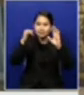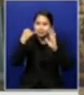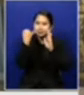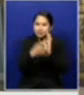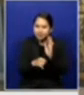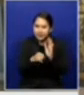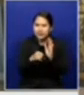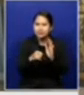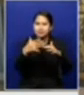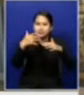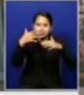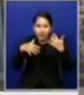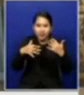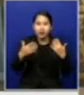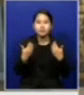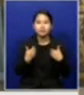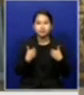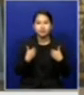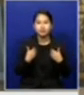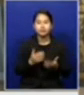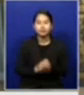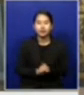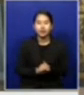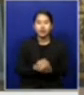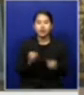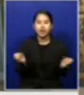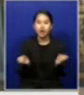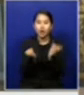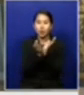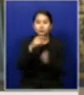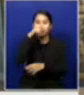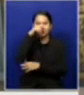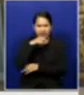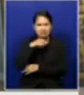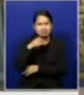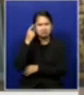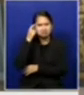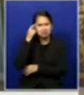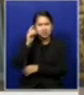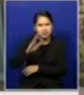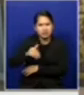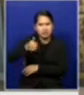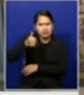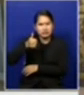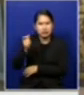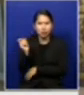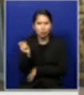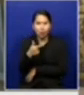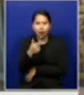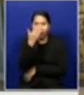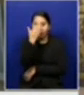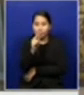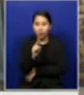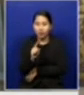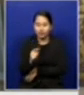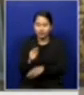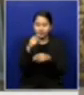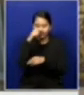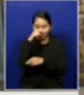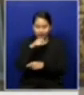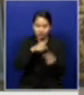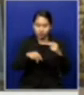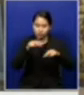ทศไทยของเราความจริงน่าจะดีกว่านี้เพราะว่าประเทศไทยของเราควบคุมโรค